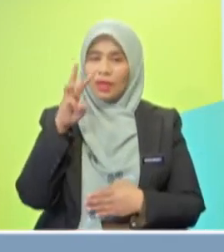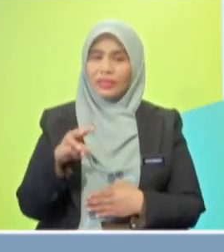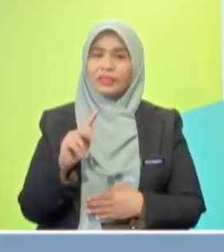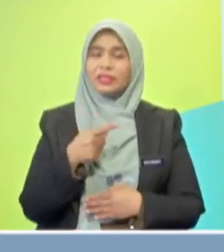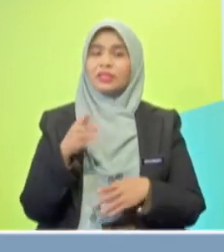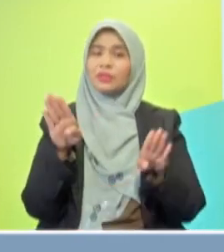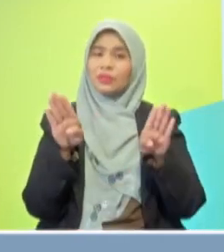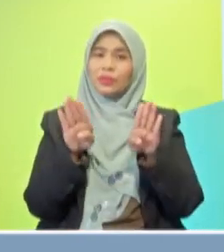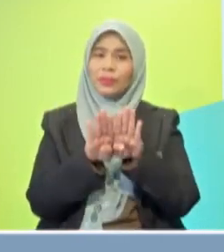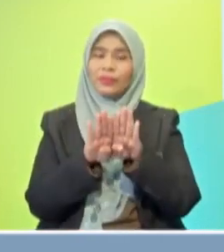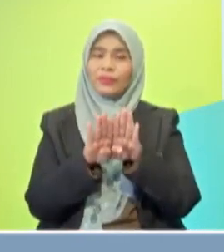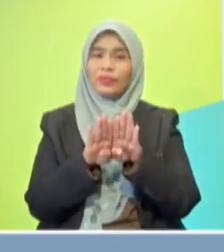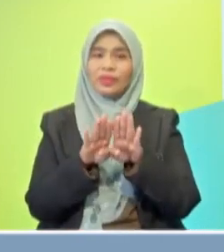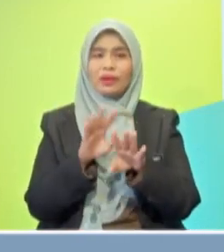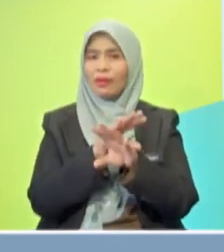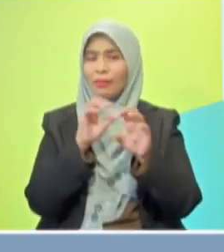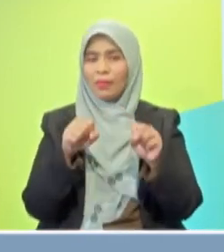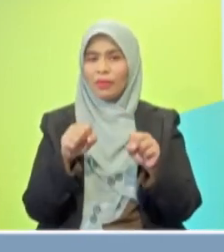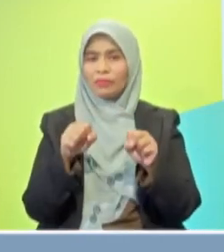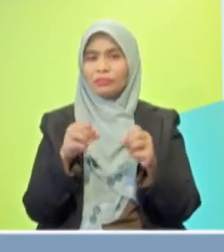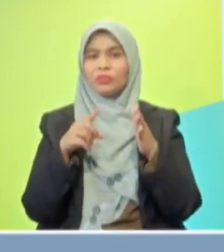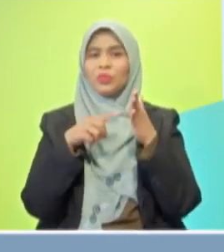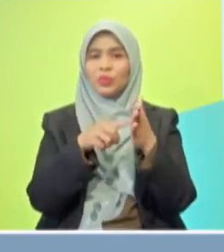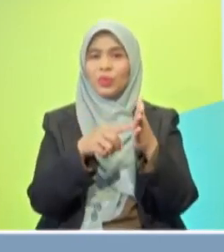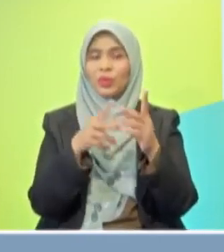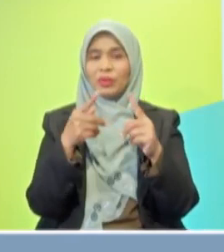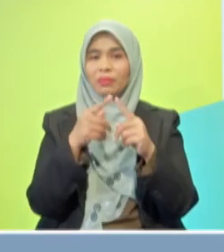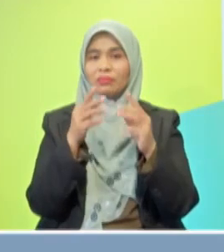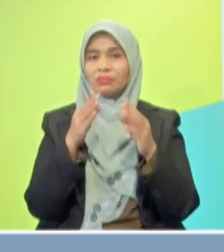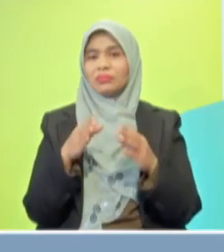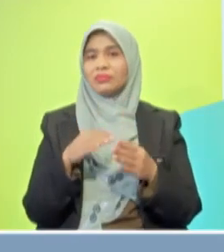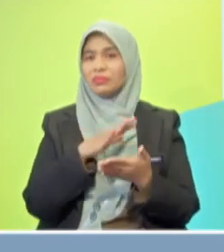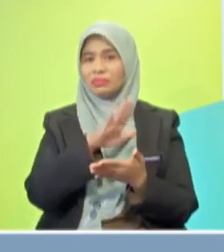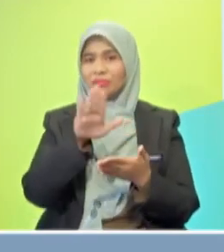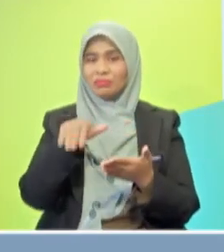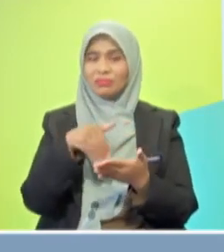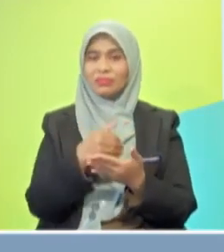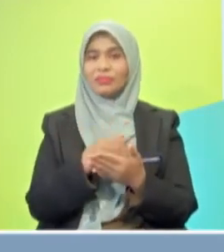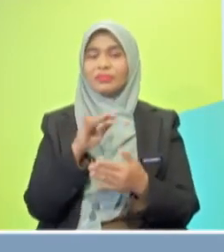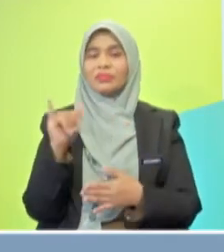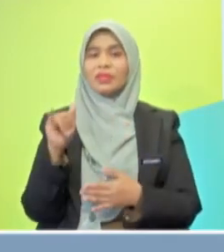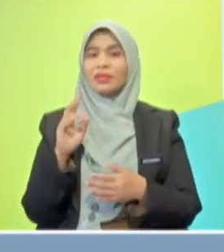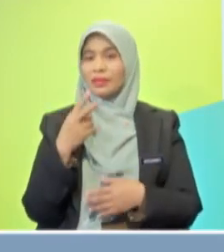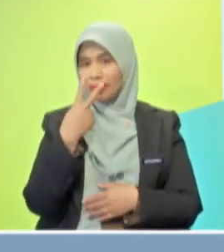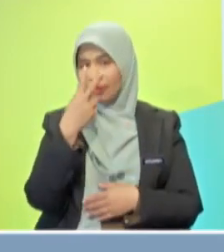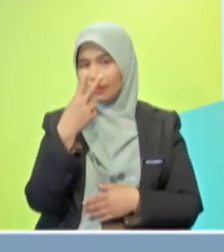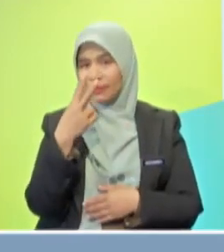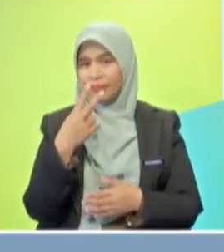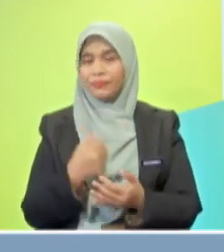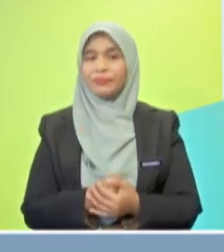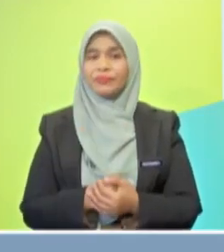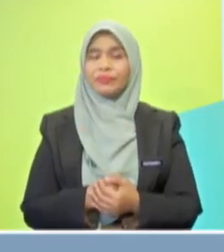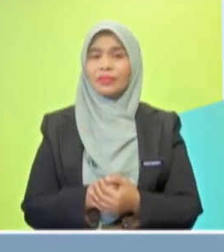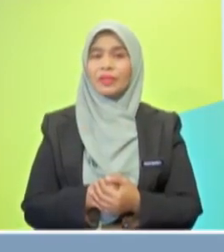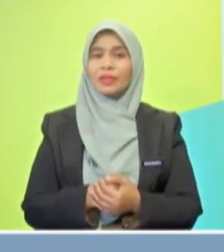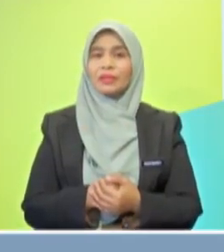kita tutup dan kita tidak boleh dedah. Jadi keseluruhannya. Okey, kita lihat